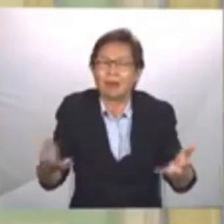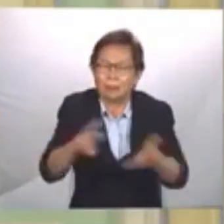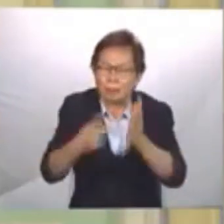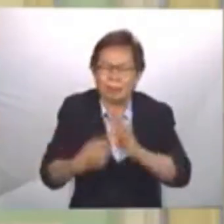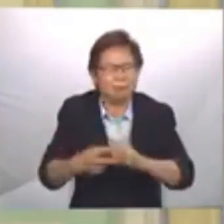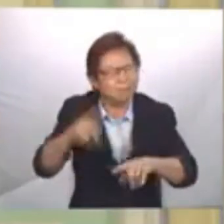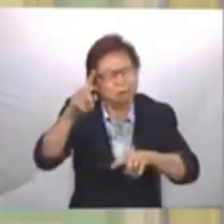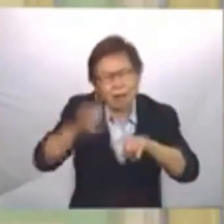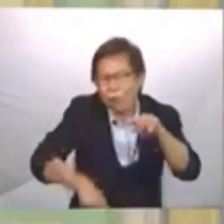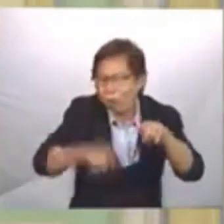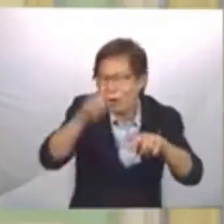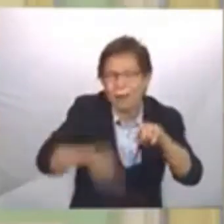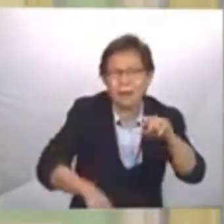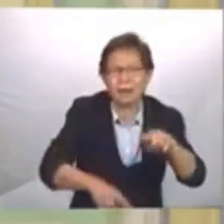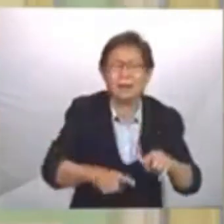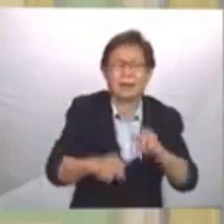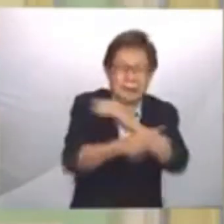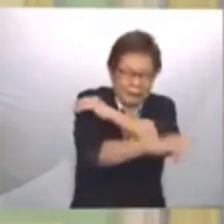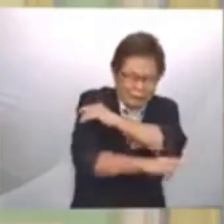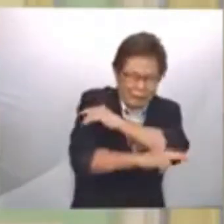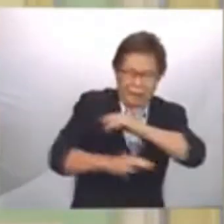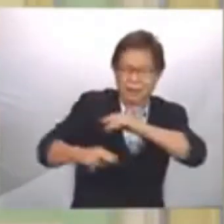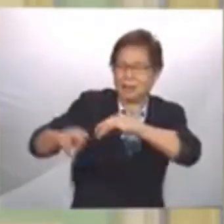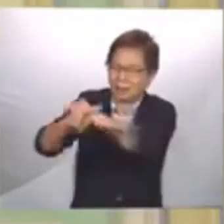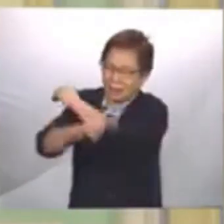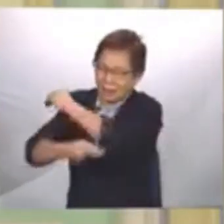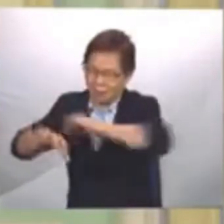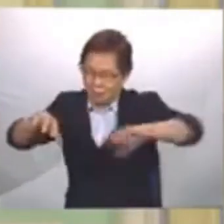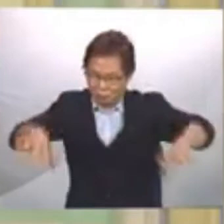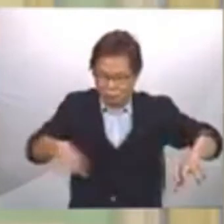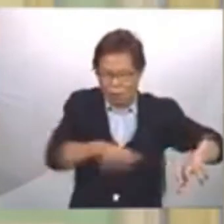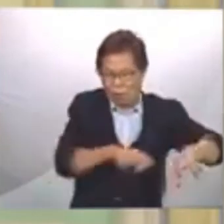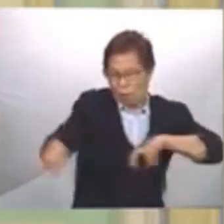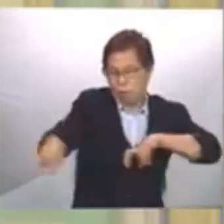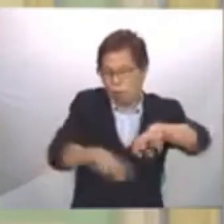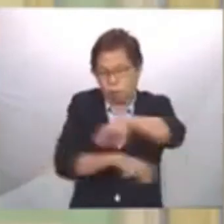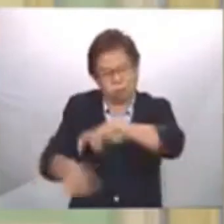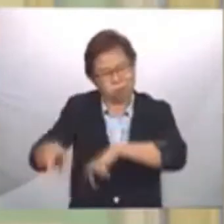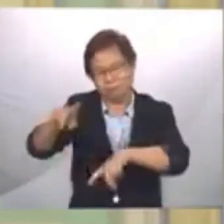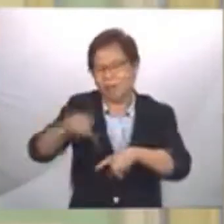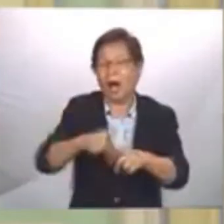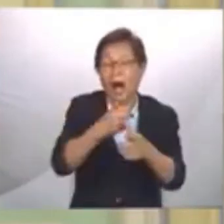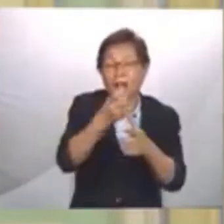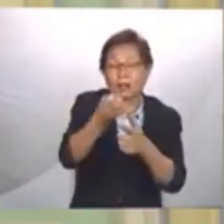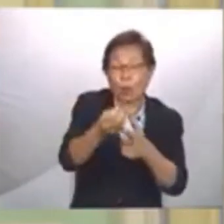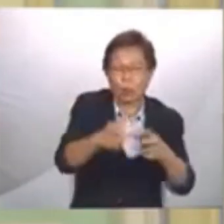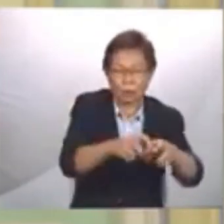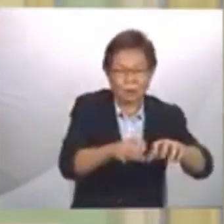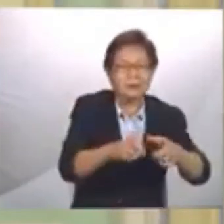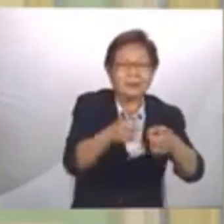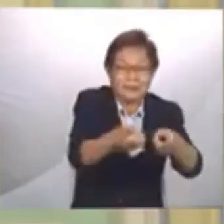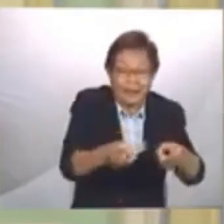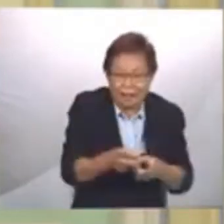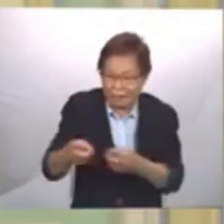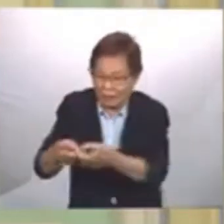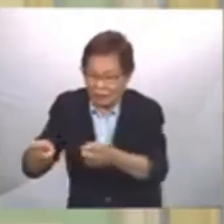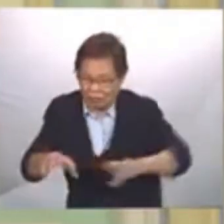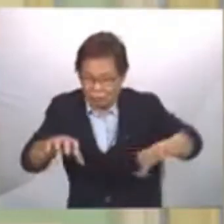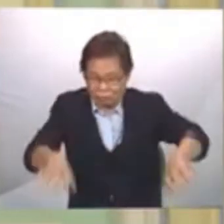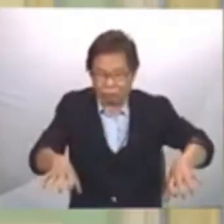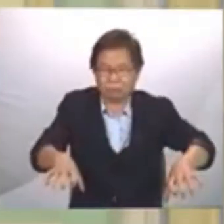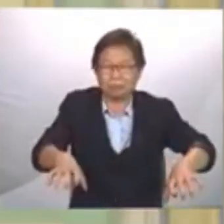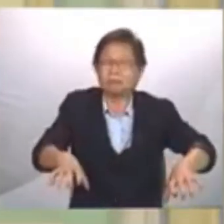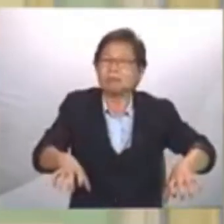bergerak daripada satu negeri ke satu negeri ataupun dari satu daerah ke satu daerah. Itu adalah peraturan yang telah pun diperkenalkan.